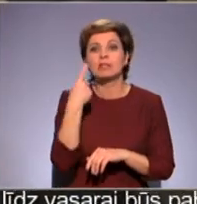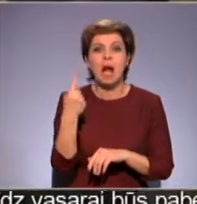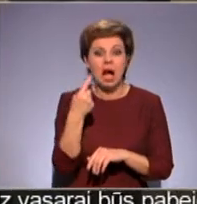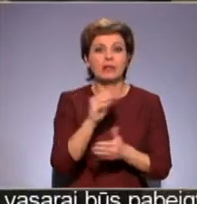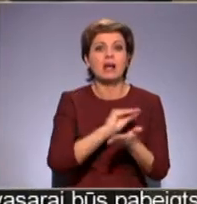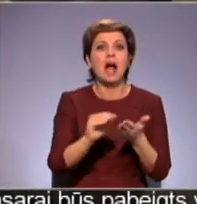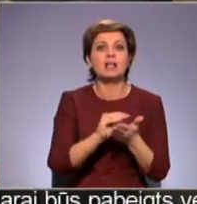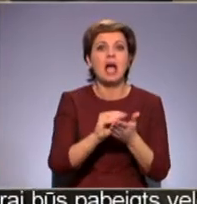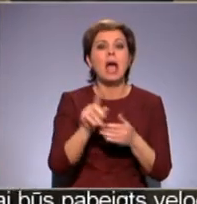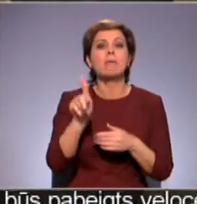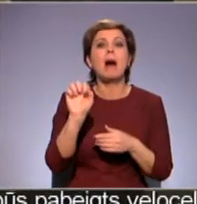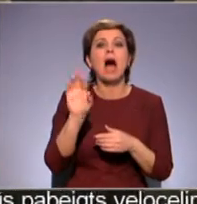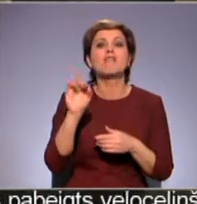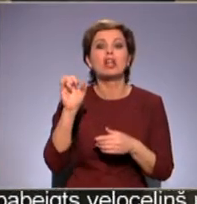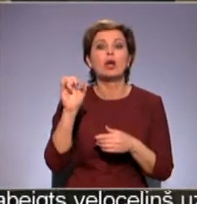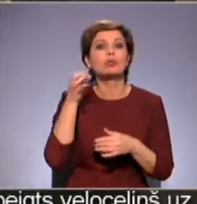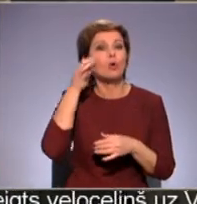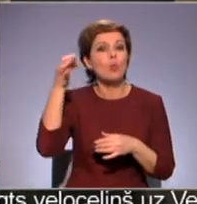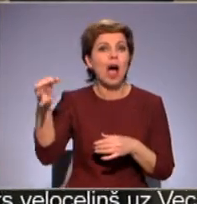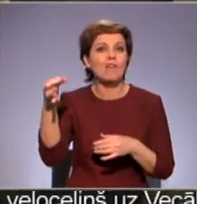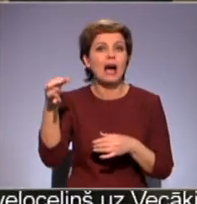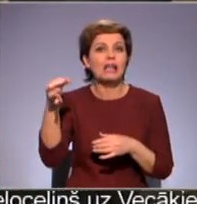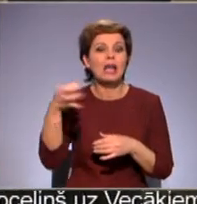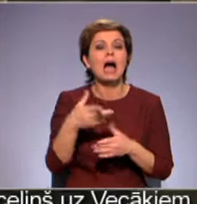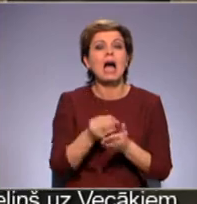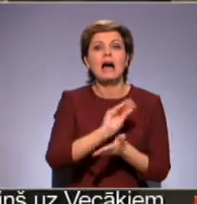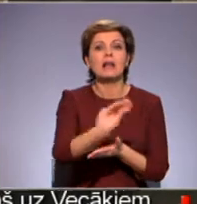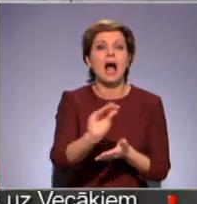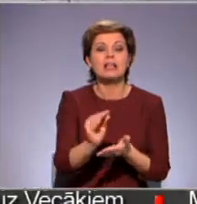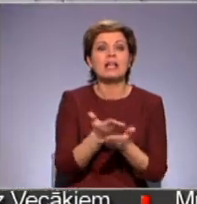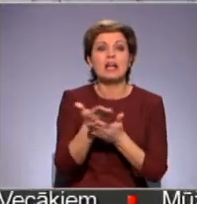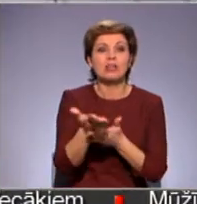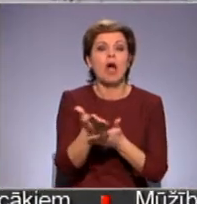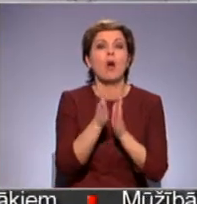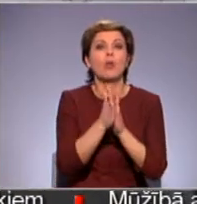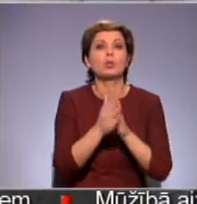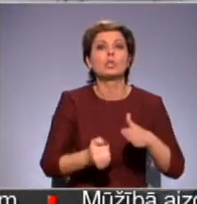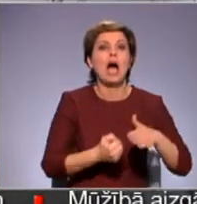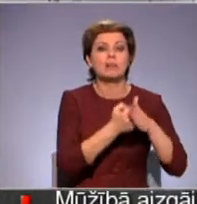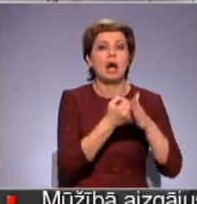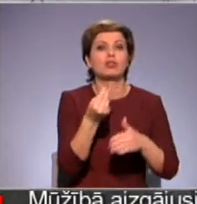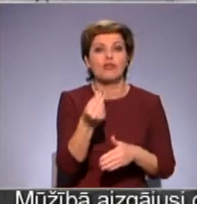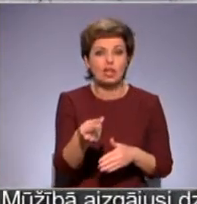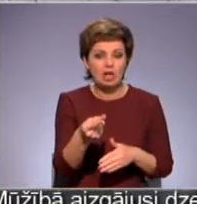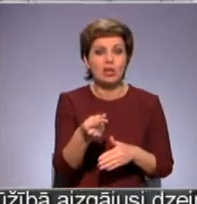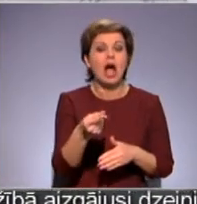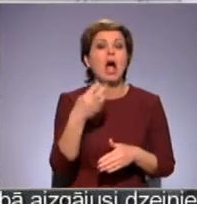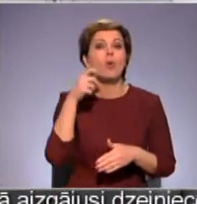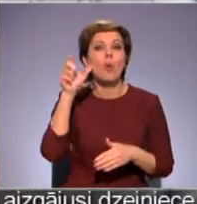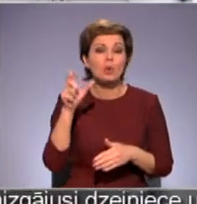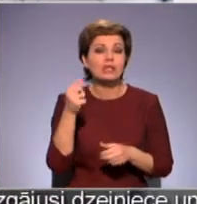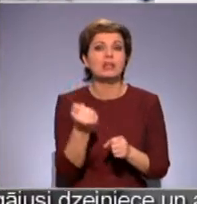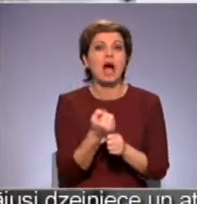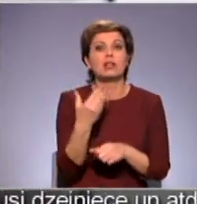rakstījis Pāvilostas novada domē iesniegumu, kam arī gūts finansiāls atbalsts. Kā dzīst sirmais kungs, tad laiks dara